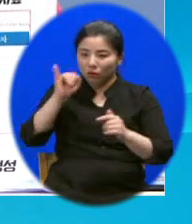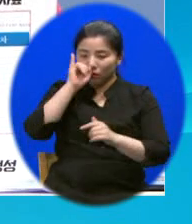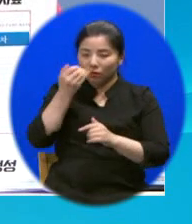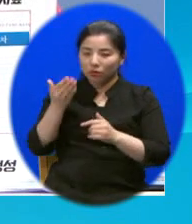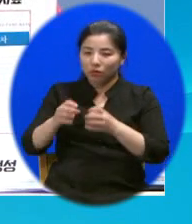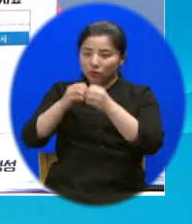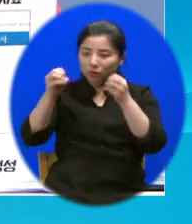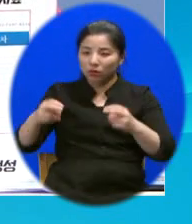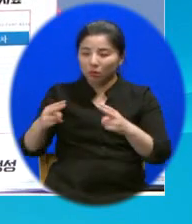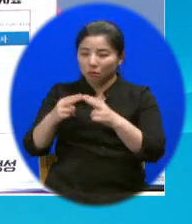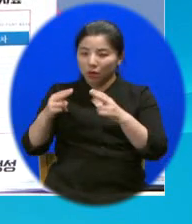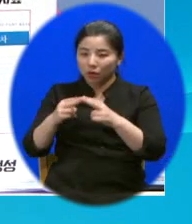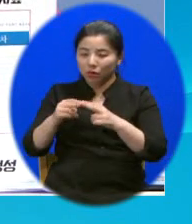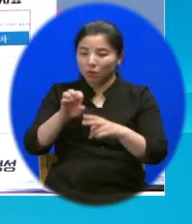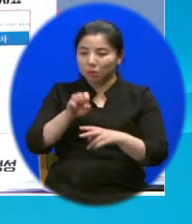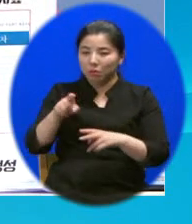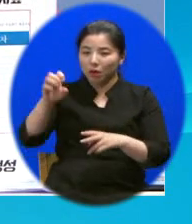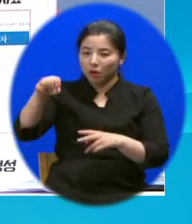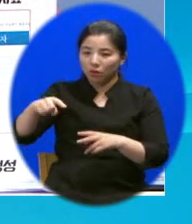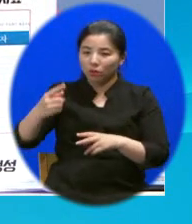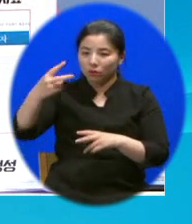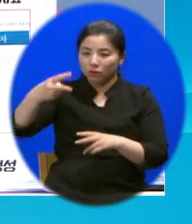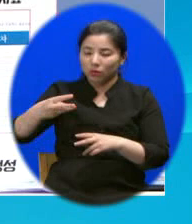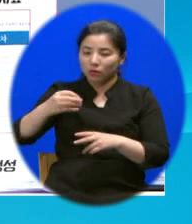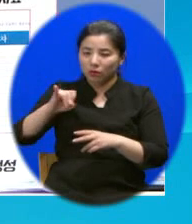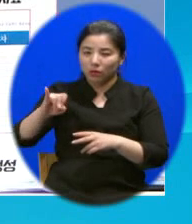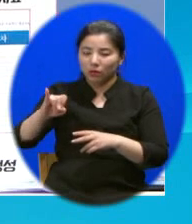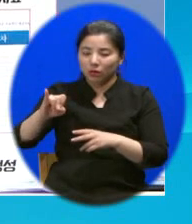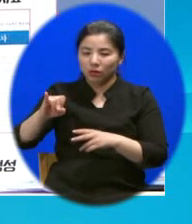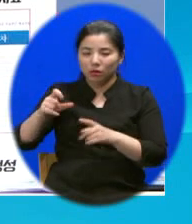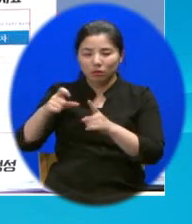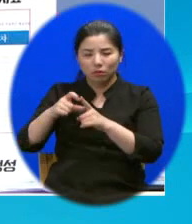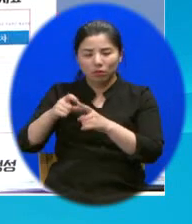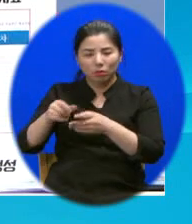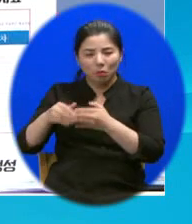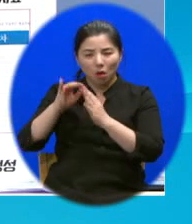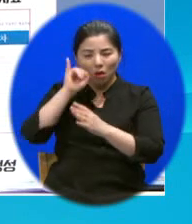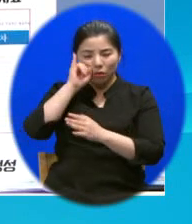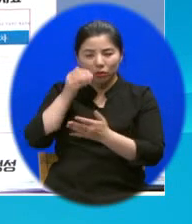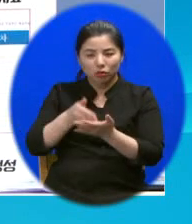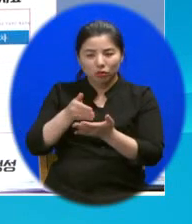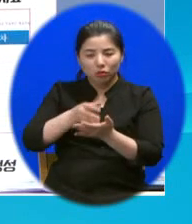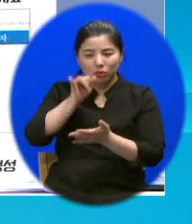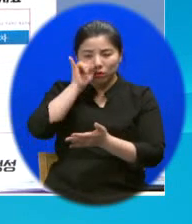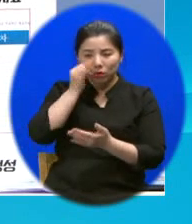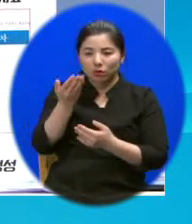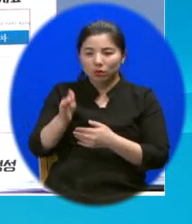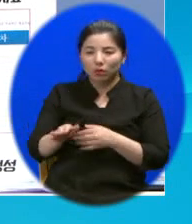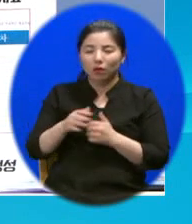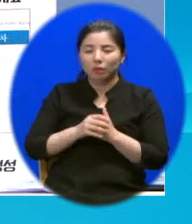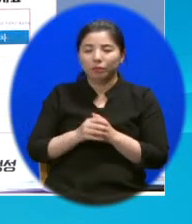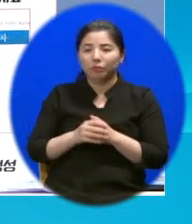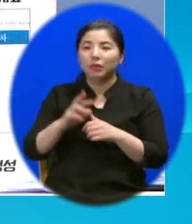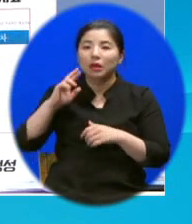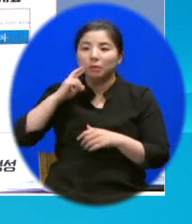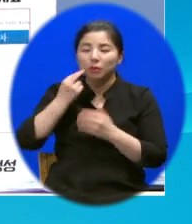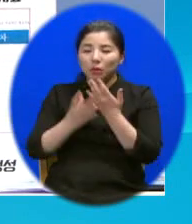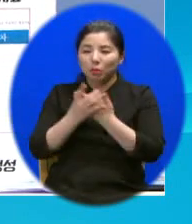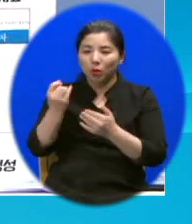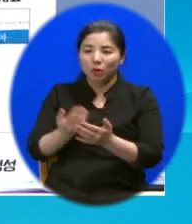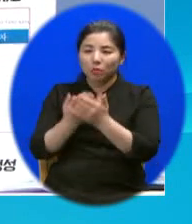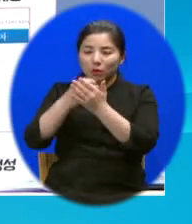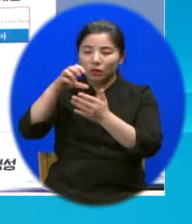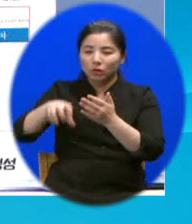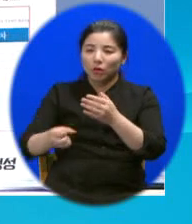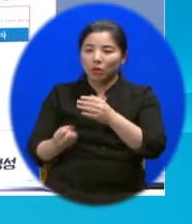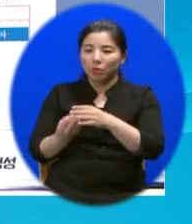시스템 반도체 파운드리 오픈 켓 9층 뭐 이런 표현이 있어요 보도자료 드리기 내줬고 했는데 음성 복합 발전소